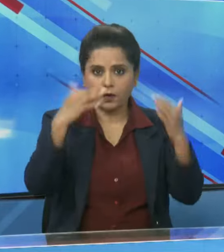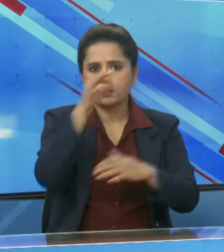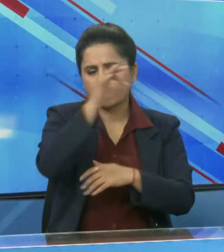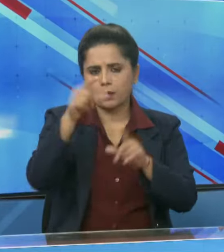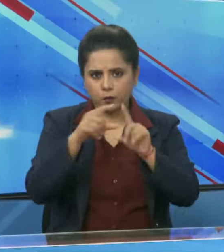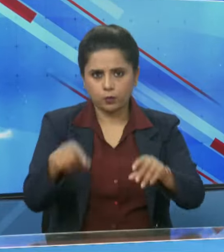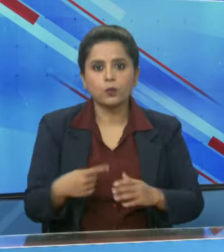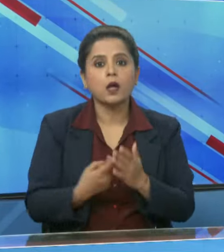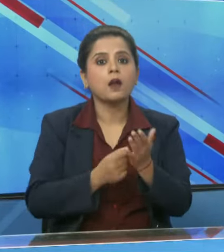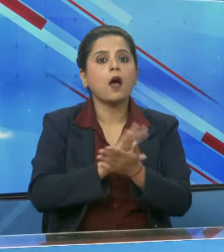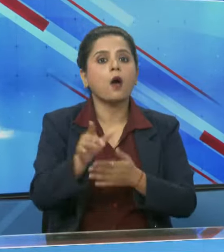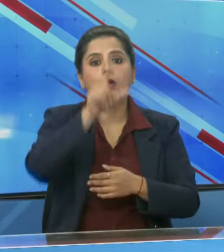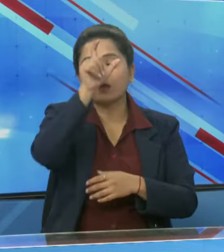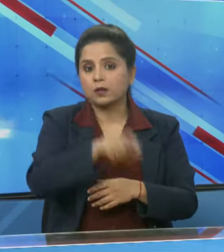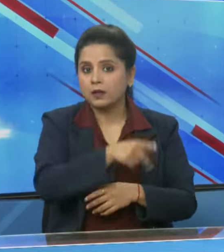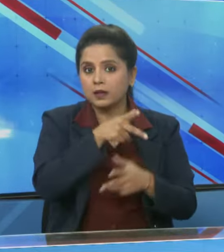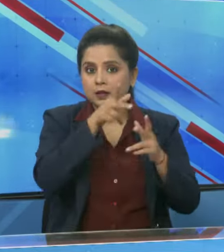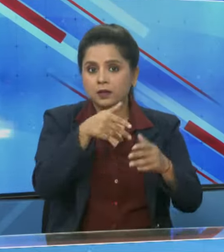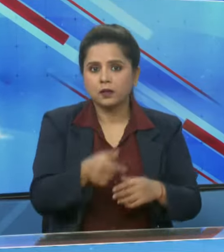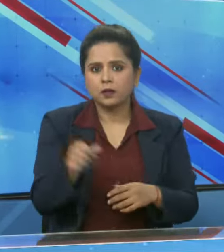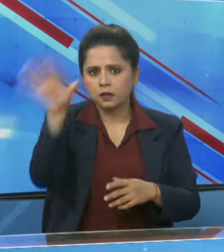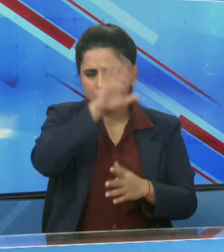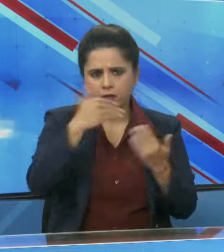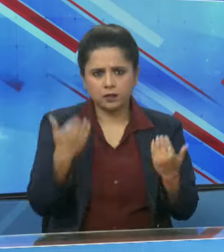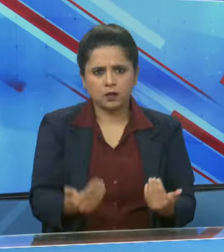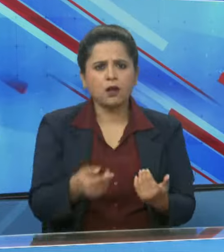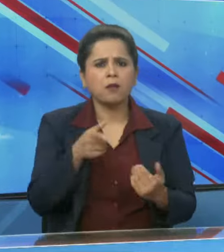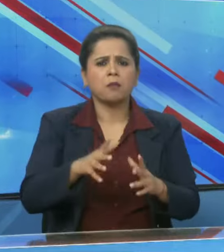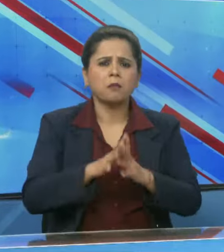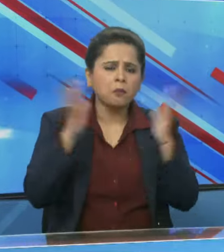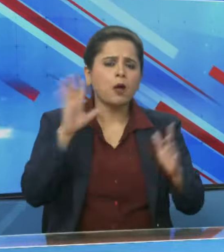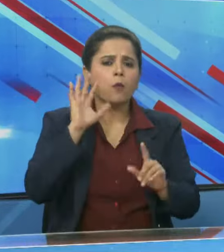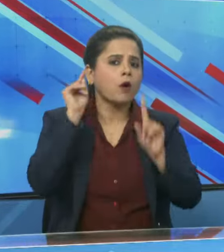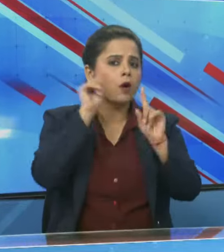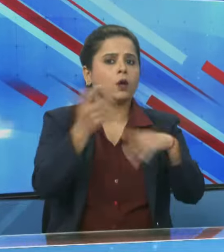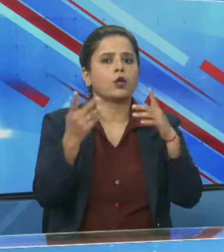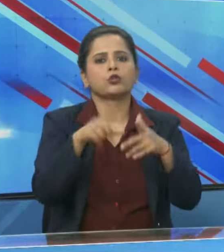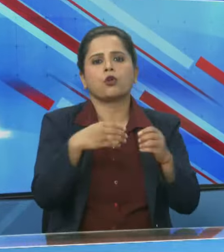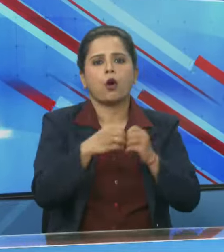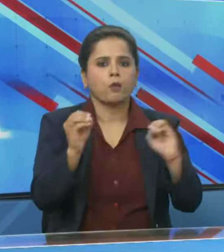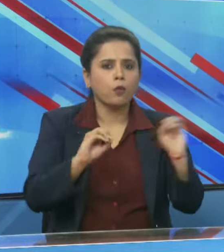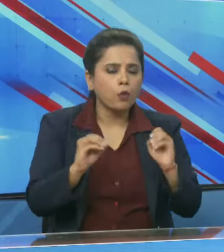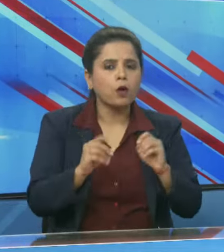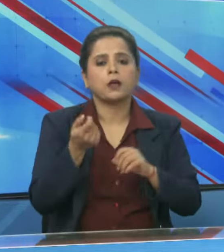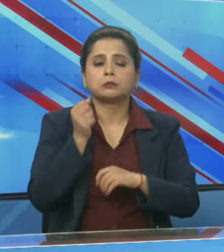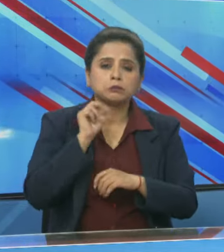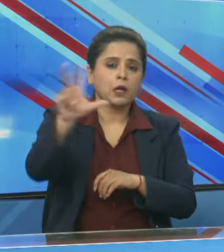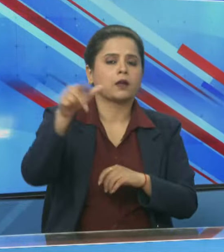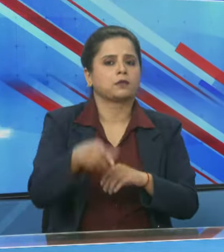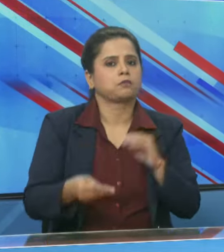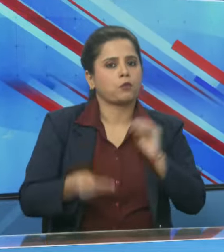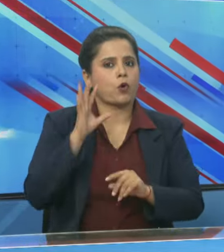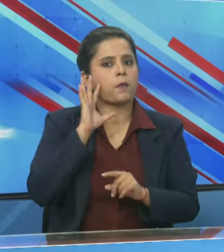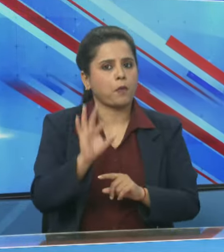किया। राहुल ने कहा कि इस समय देश में सबसे बड़ा मुद्दा बेरोजगारी और महंगाई है।